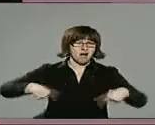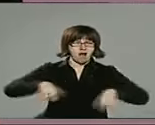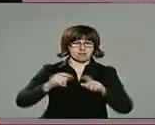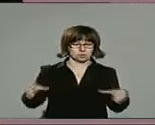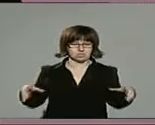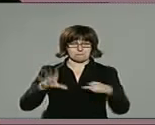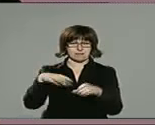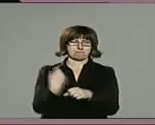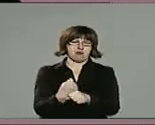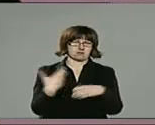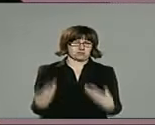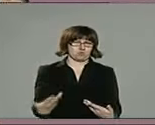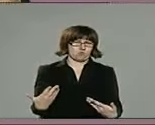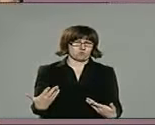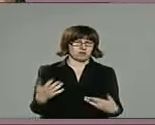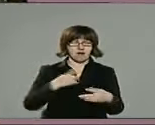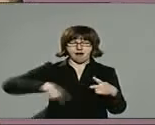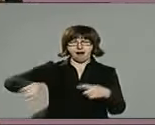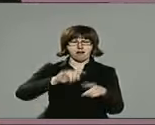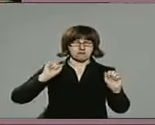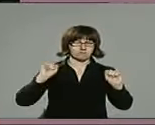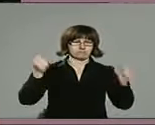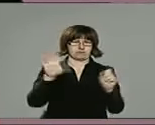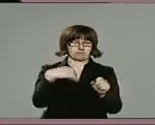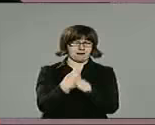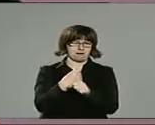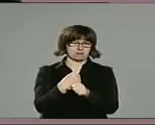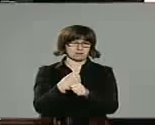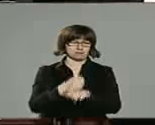müssen mitmachen, liebe Genossinnen und Genossen. Alle müssen